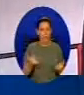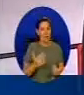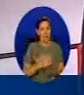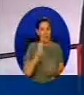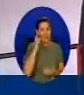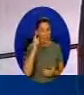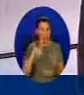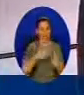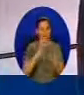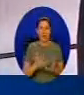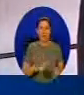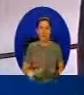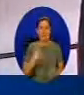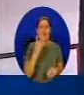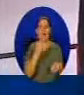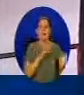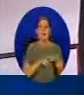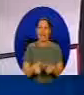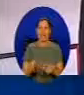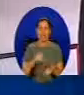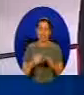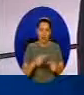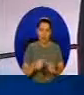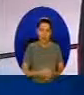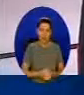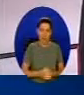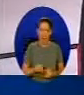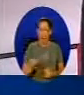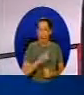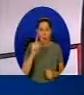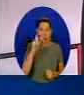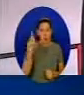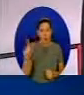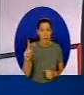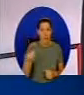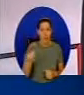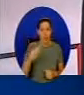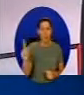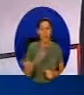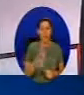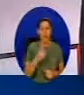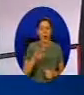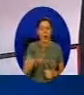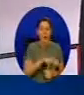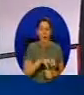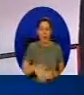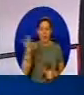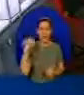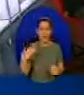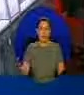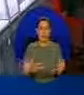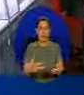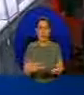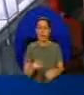מיליארד שנה. הוא חשב שהאבולוציה, באמת זה קצת לא הסתדר לו. הוא לא ידע על כך שכל היבשות היו מחוברות, והוא לא הבין למה הוא מוצא מינים